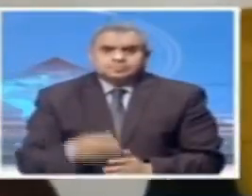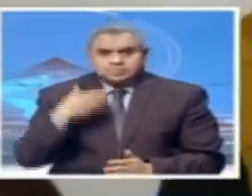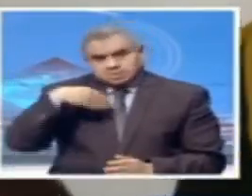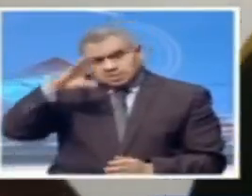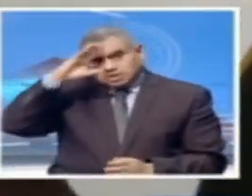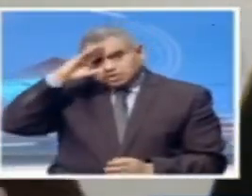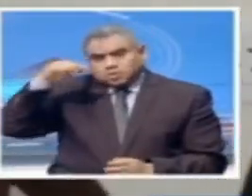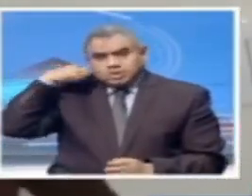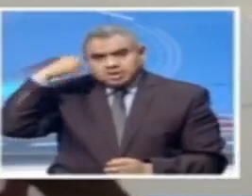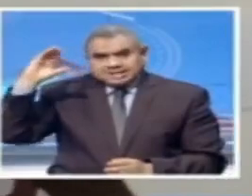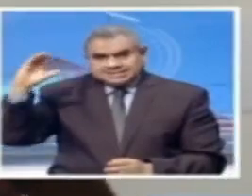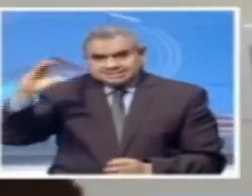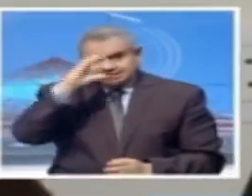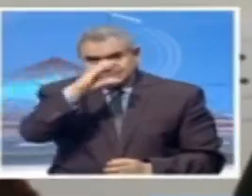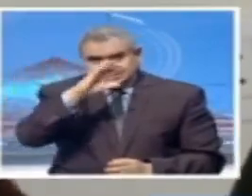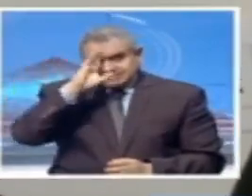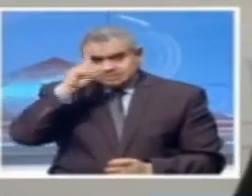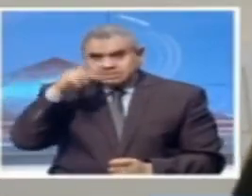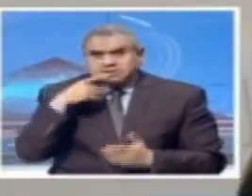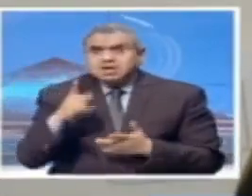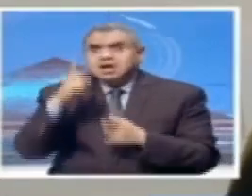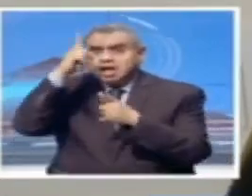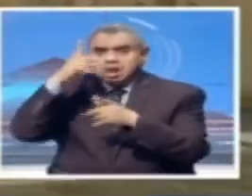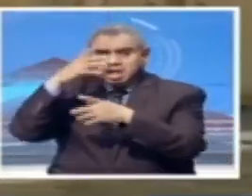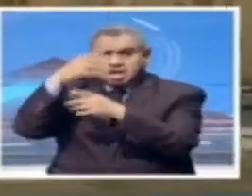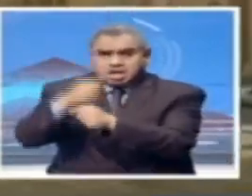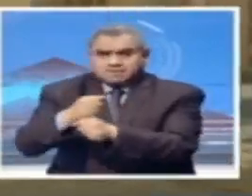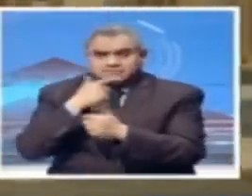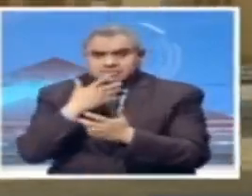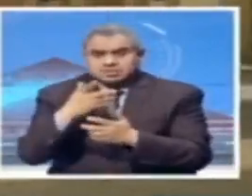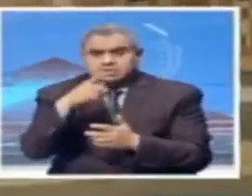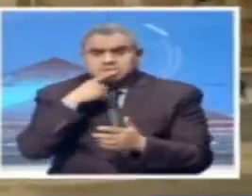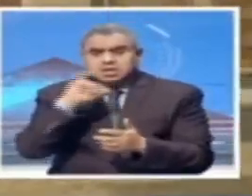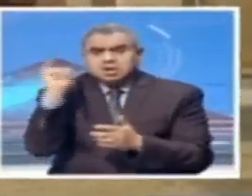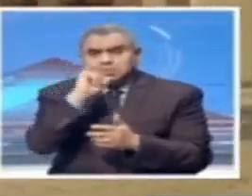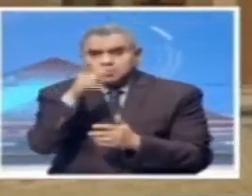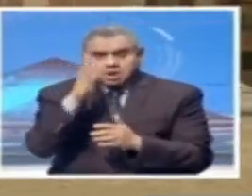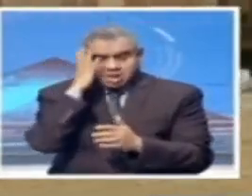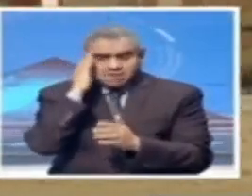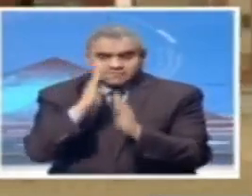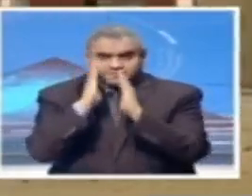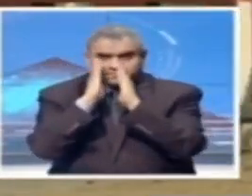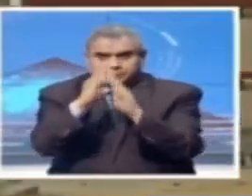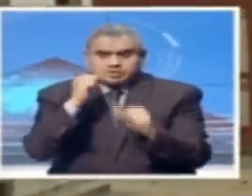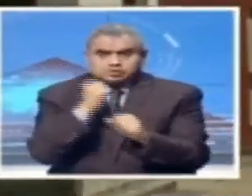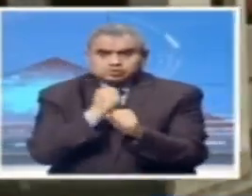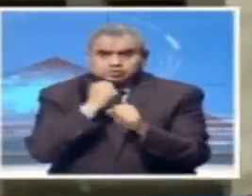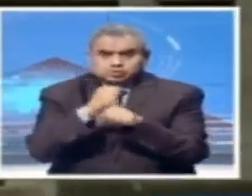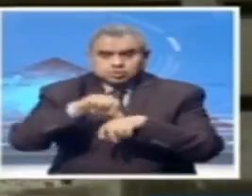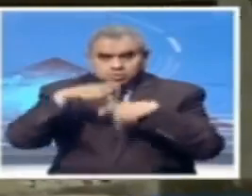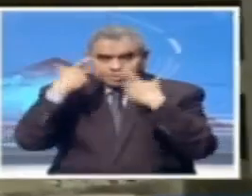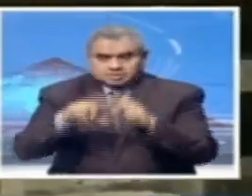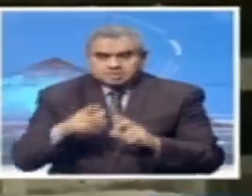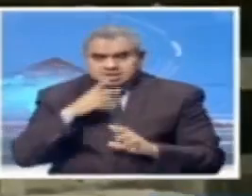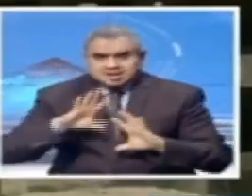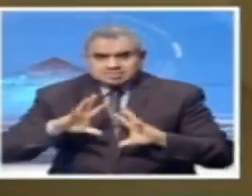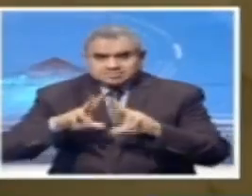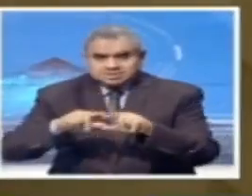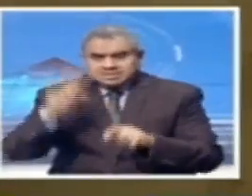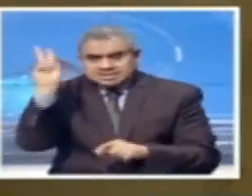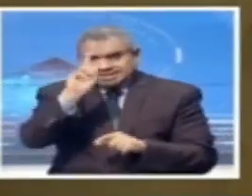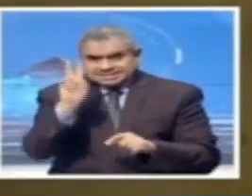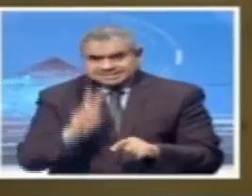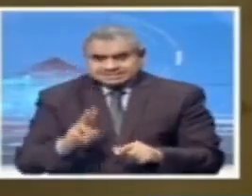سيادة الرئيس وربنا ربنا يخليه لنا. ملف هام يظهر ضمن استراتيجية تنمية سيناء عملت الدولة